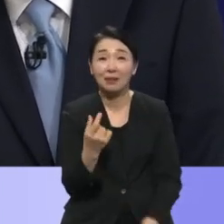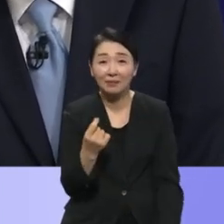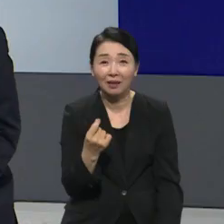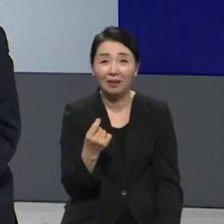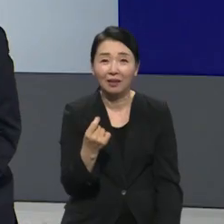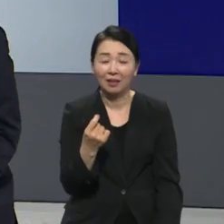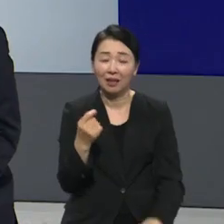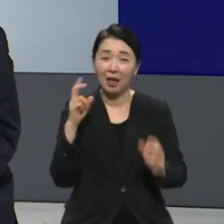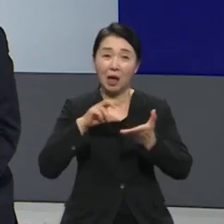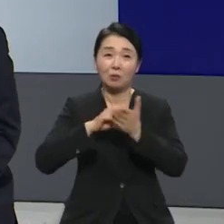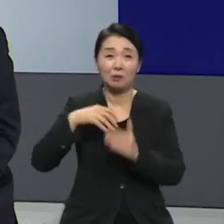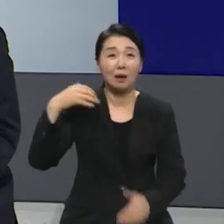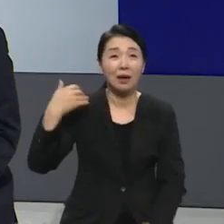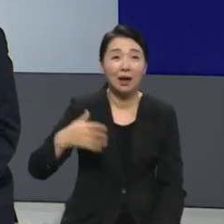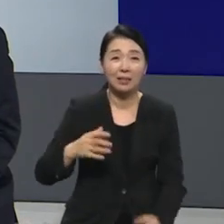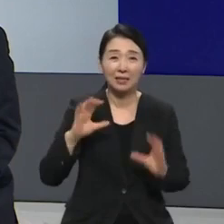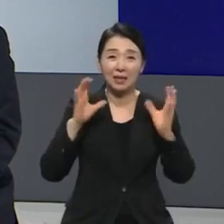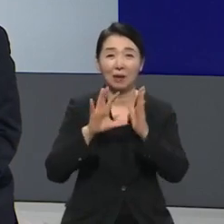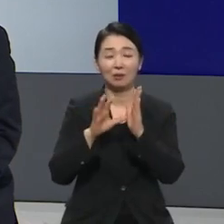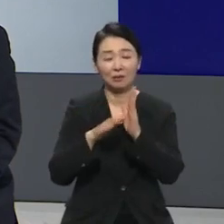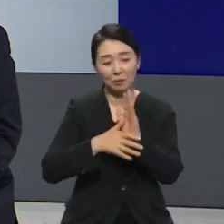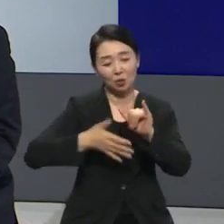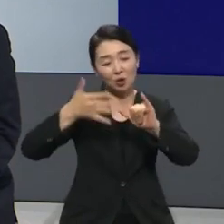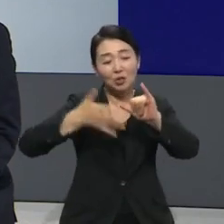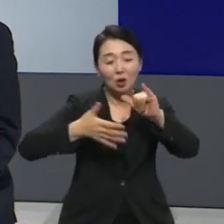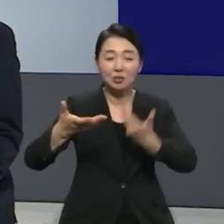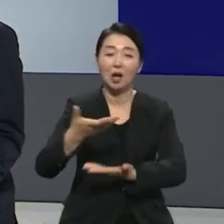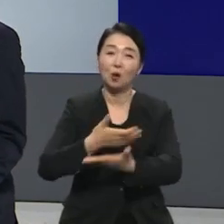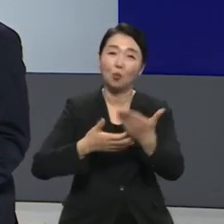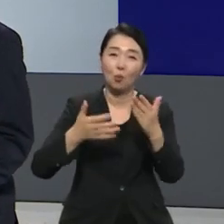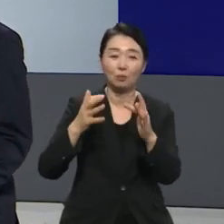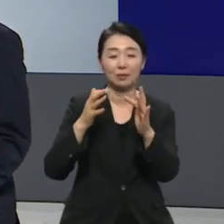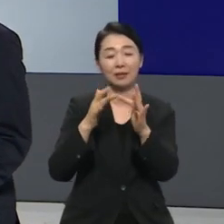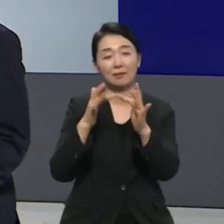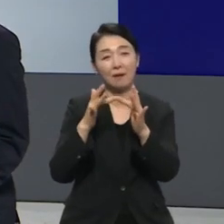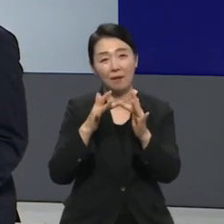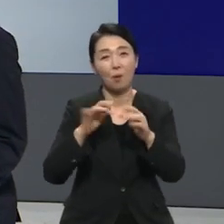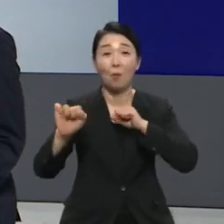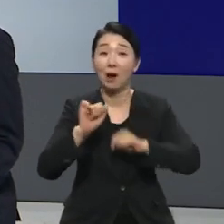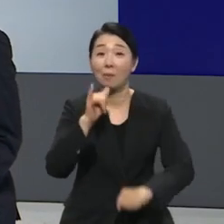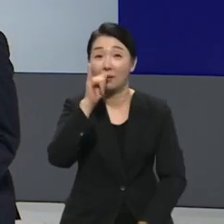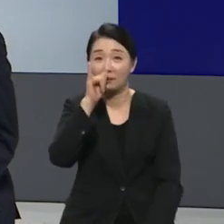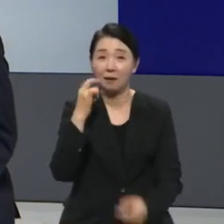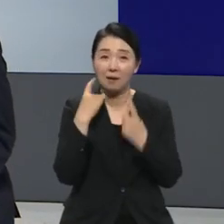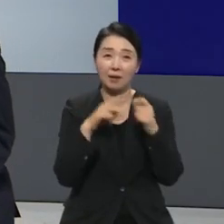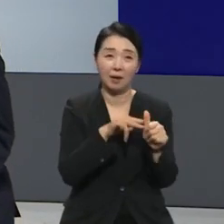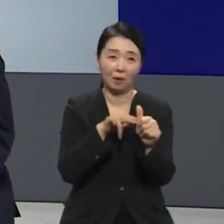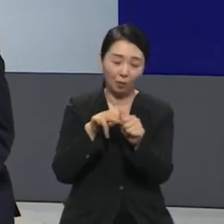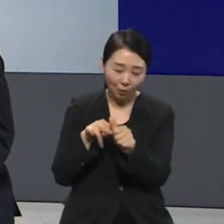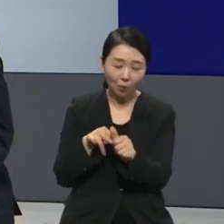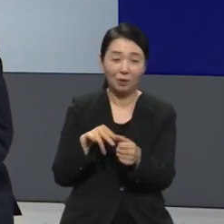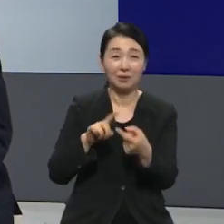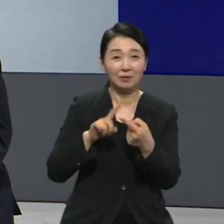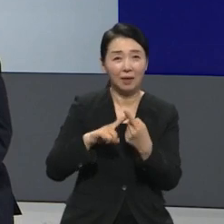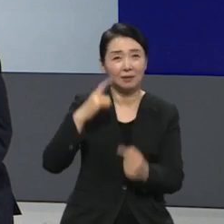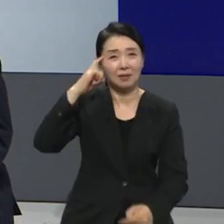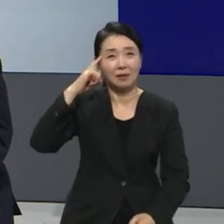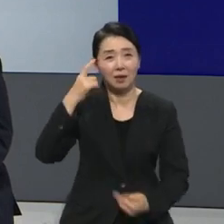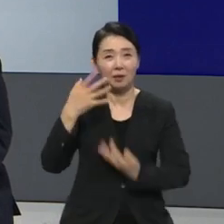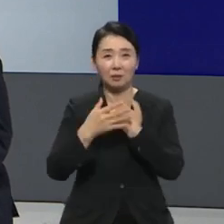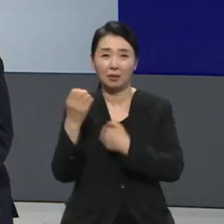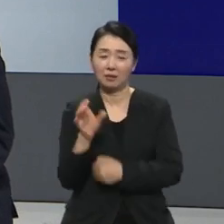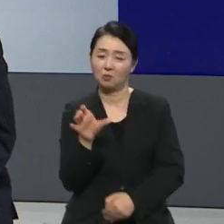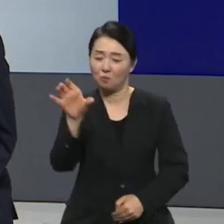공유 플랫폼, 소셜미디어 이런 거 활발하게 하는데 이 개인정보에 대한 인식이나 영상의 무분별한 재유포 이런 거에 대한 아. 인지는